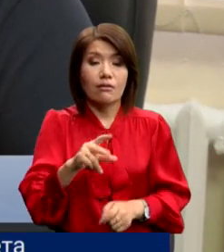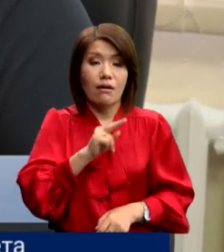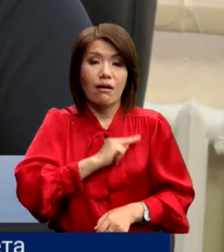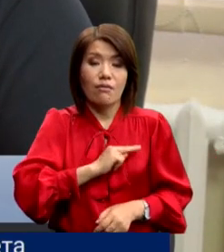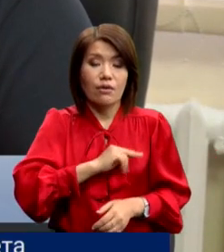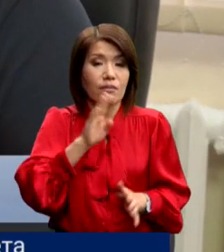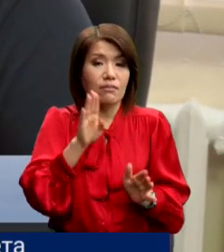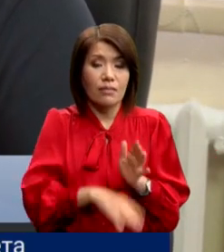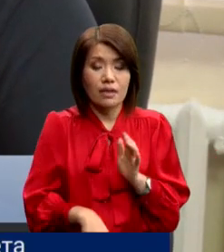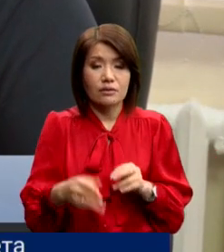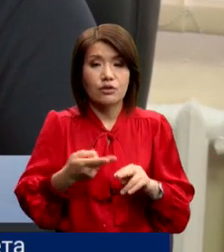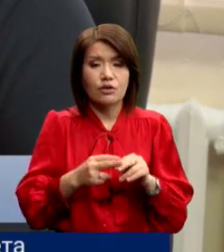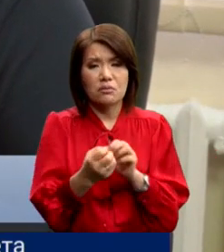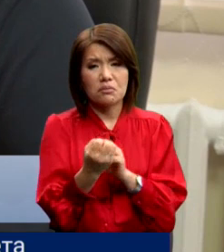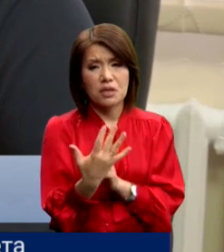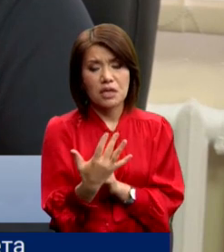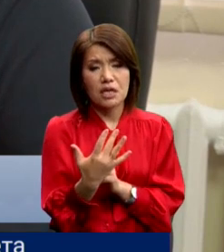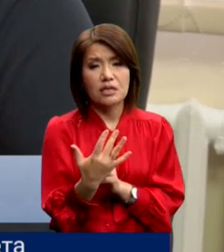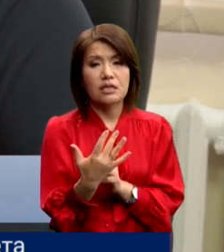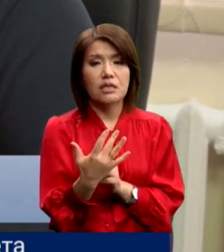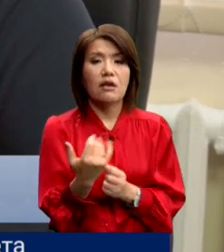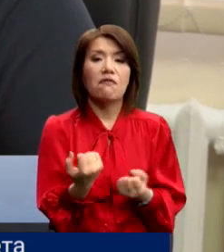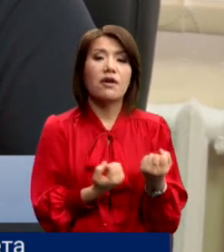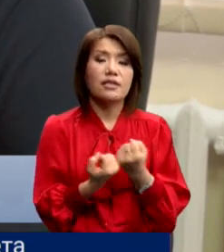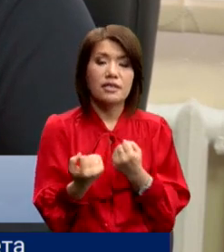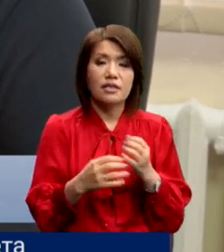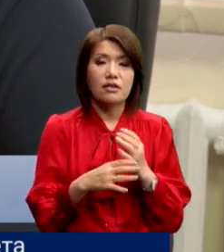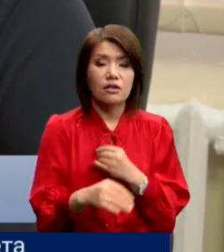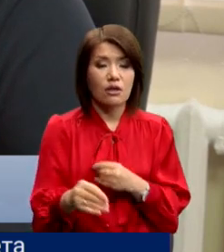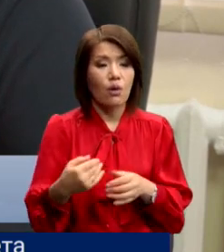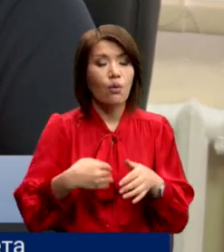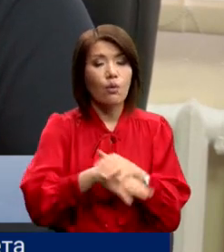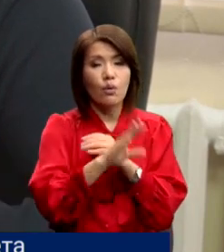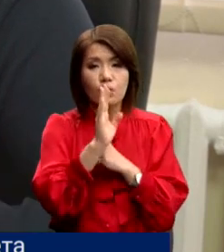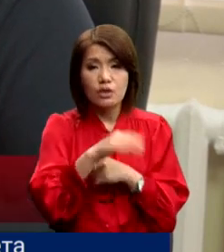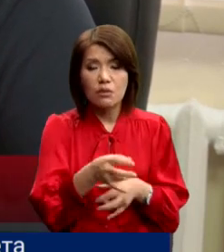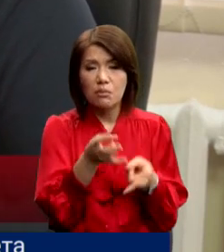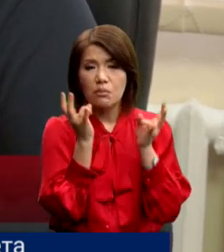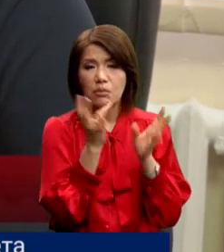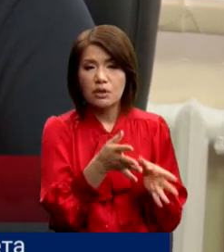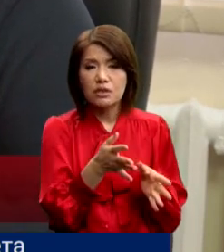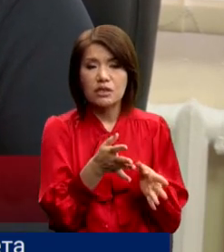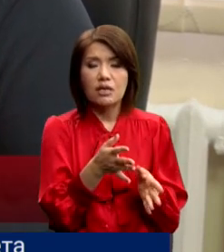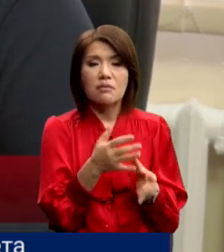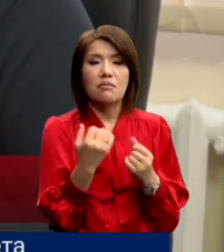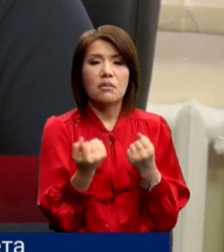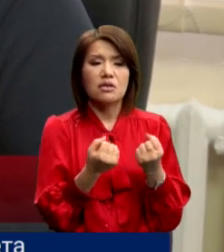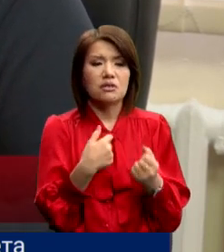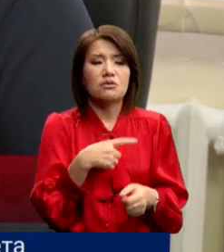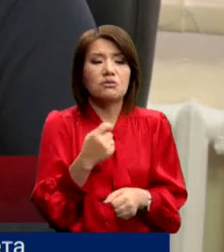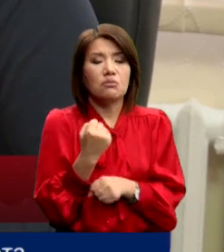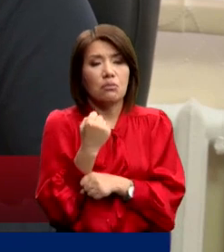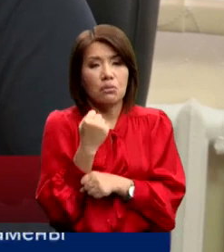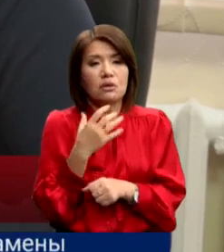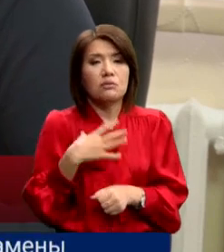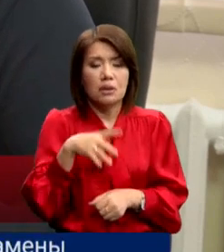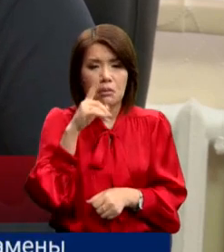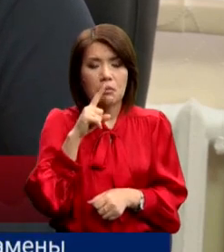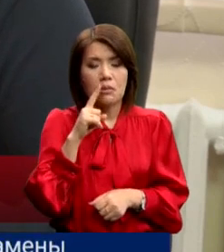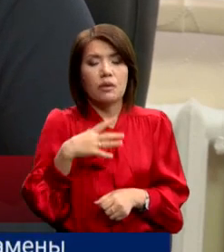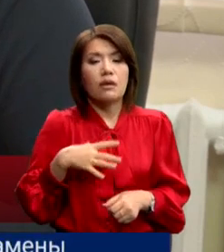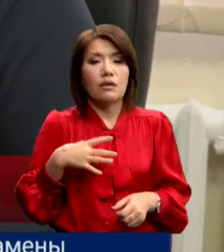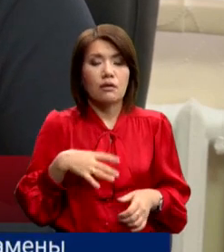потеряли человек 15 водителей. Они ушли, просто бросили машину, сказали, что мы будем стоять у вас месяцами на